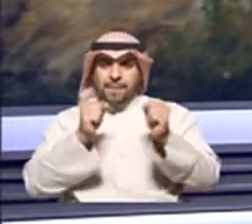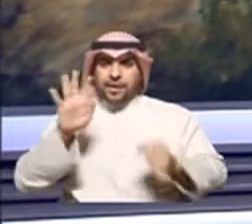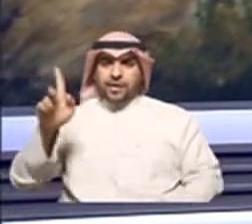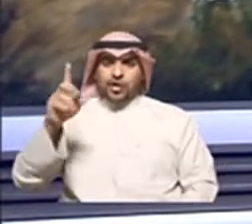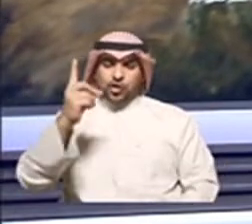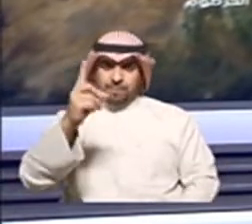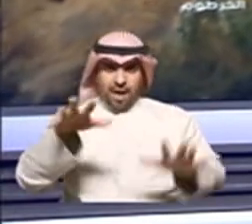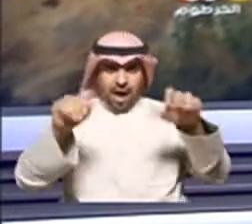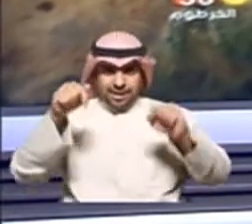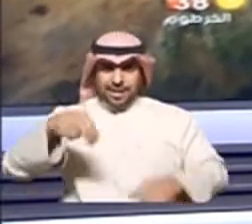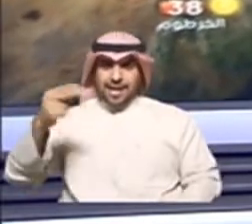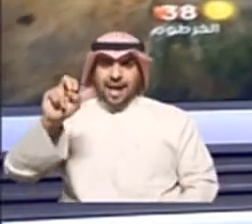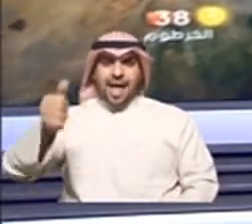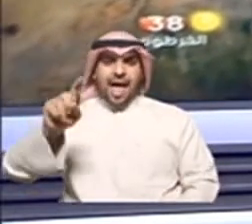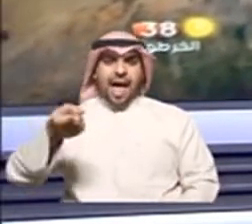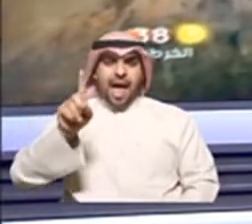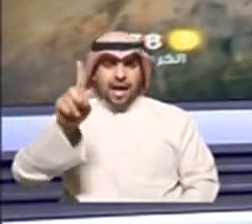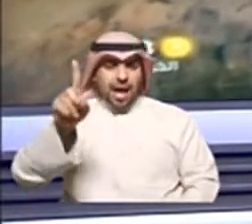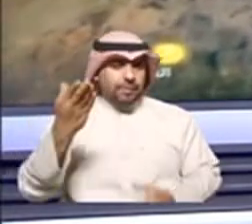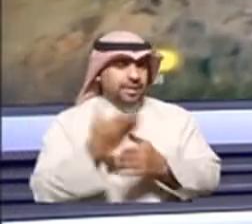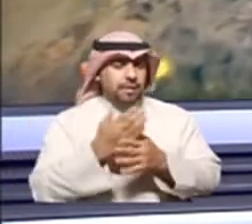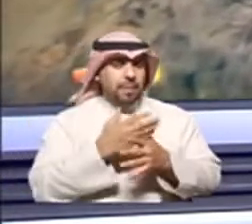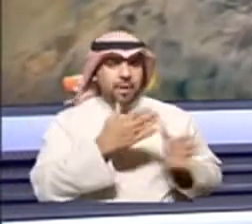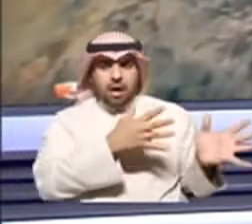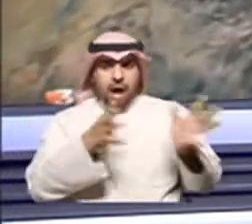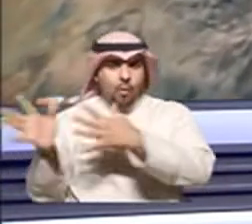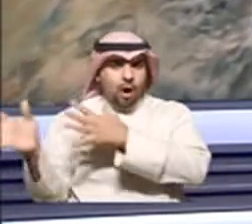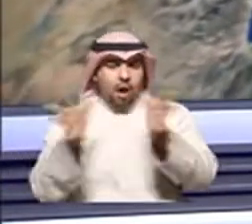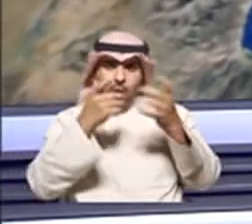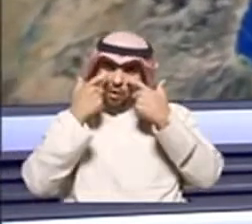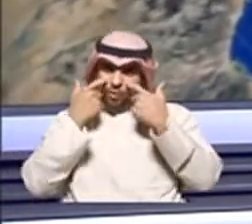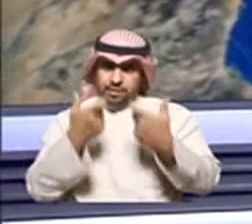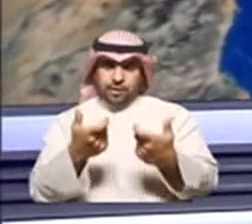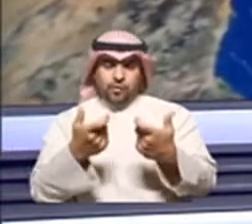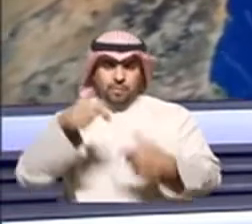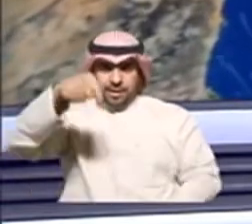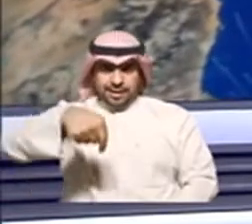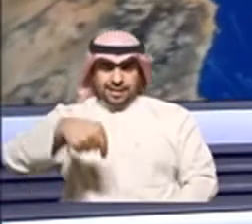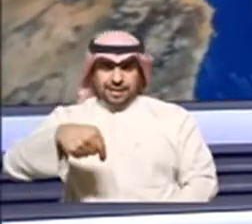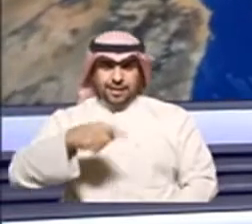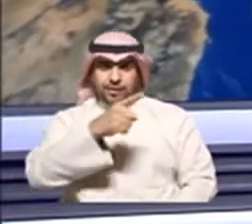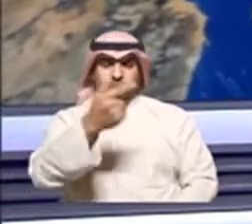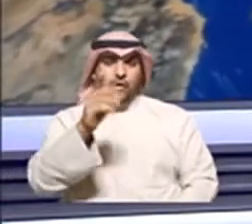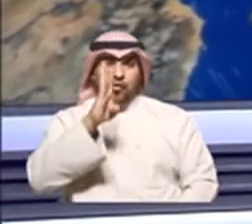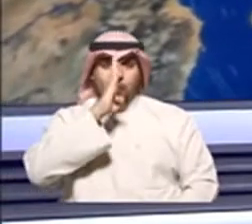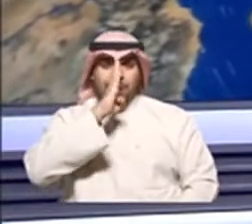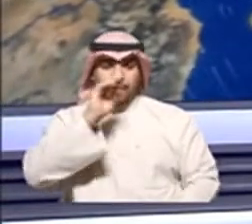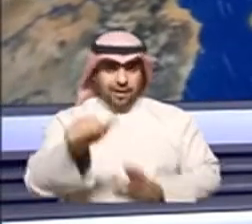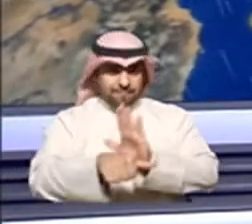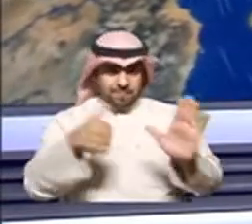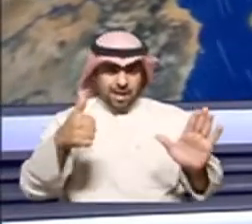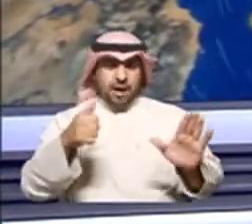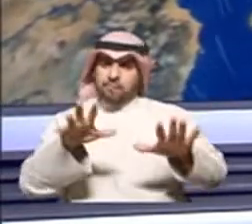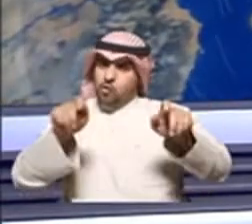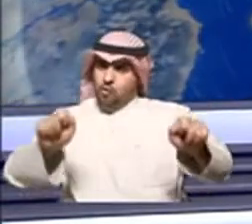موسم العقارب، وحالة من عدم الاستقرار راح تكون بسبب نشاط الرياح الجنوبية الشرقية وتحولها إلى الشمال الغربي ابتداء من يوم الاثنين. نتمنى منكم تأجيل أي